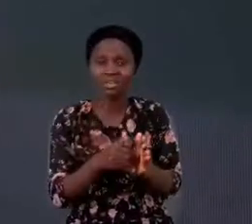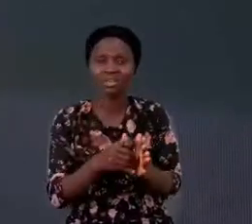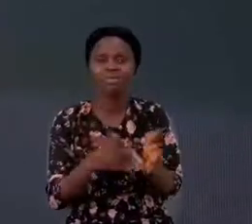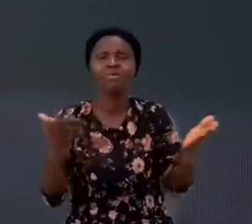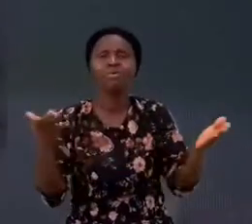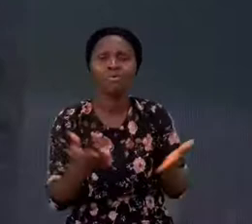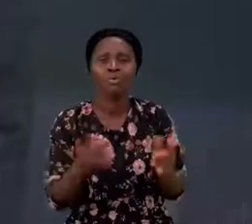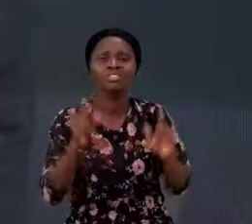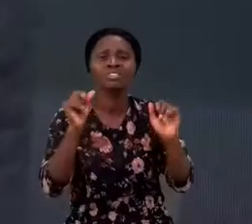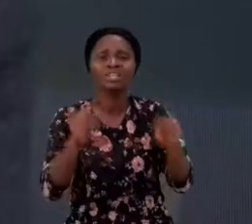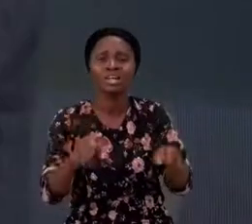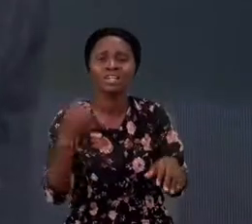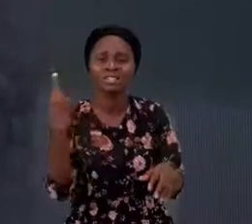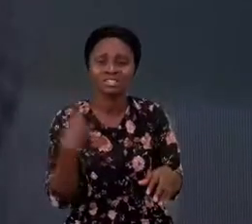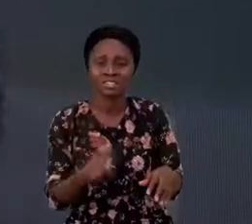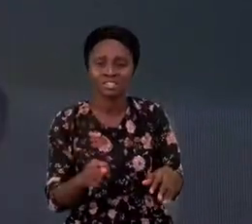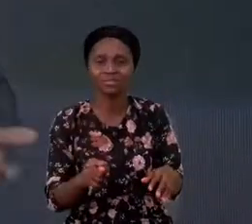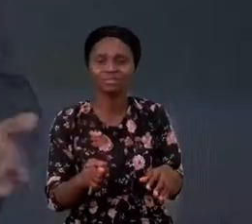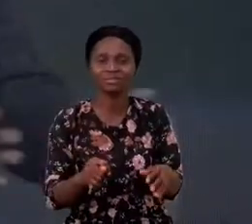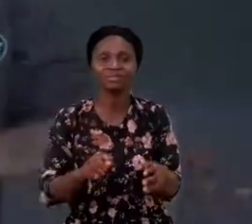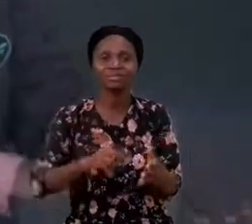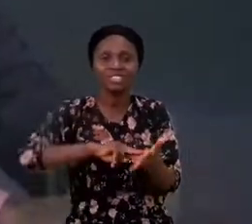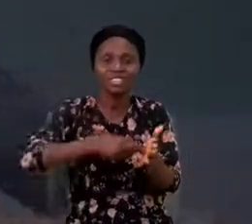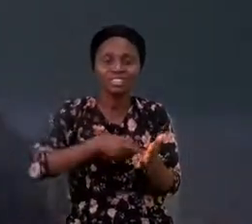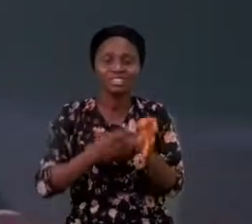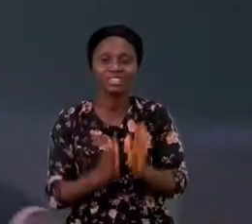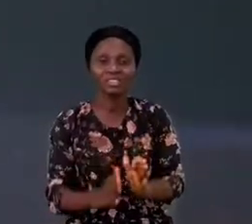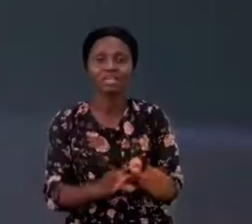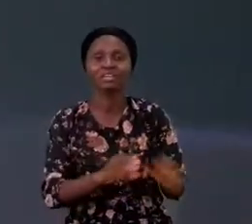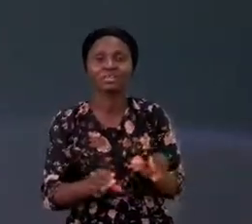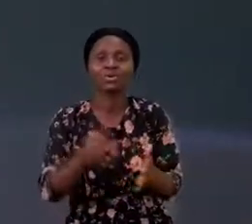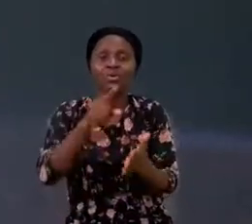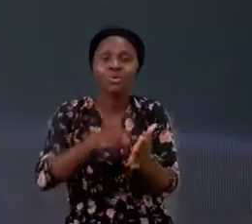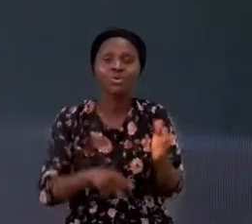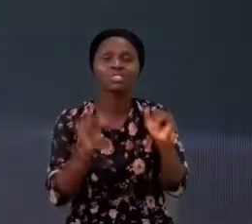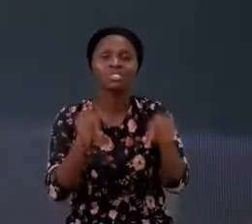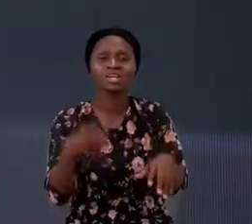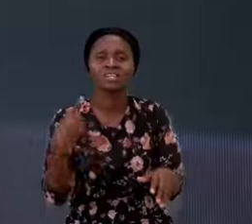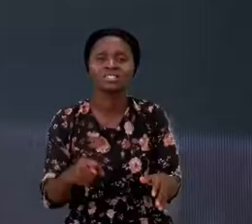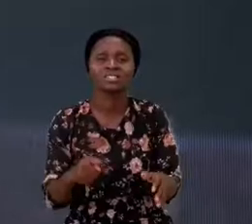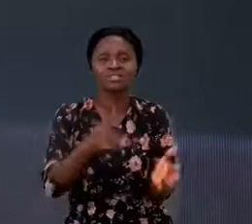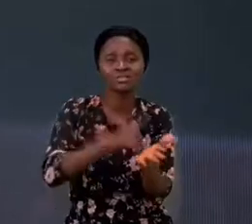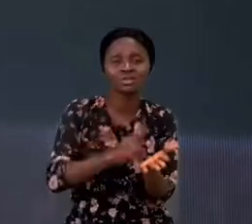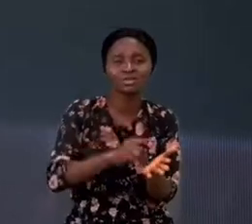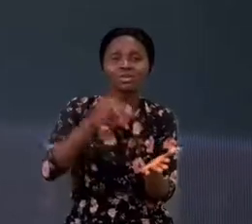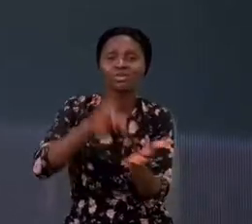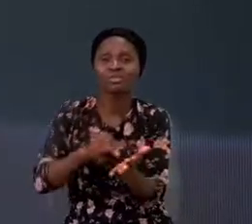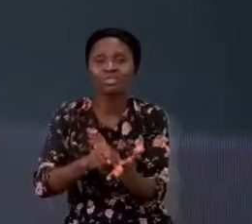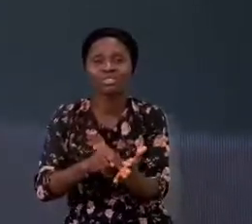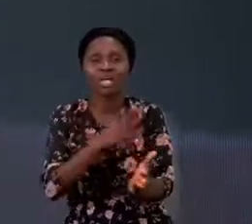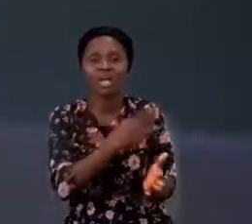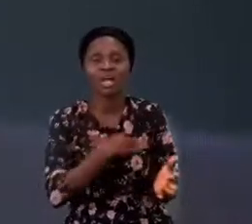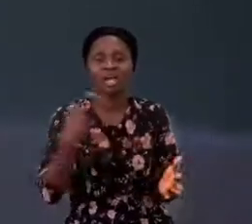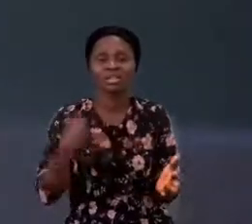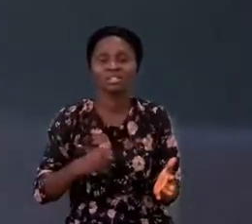infirmières pourront faire? Comment est-ce que les couturiers vont s'en sortir? Comment les professionnels vont s'en sortir? Si les fondements, la connaissance de base